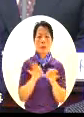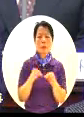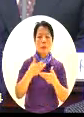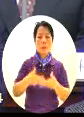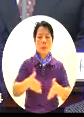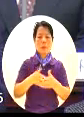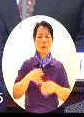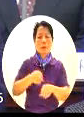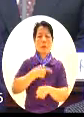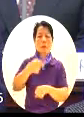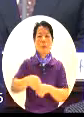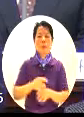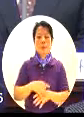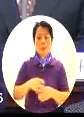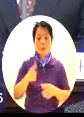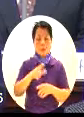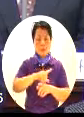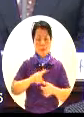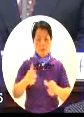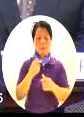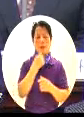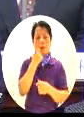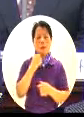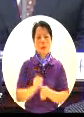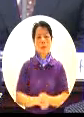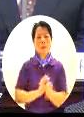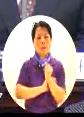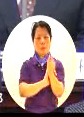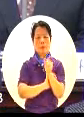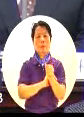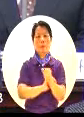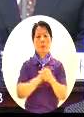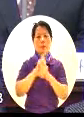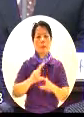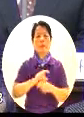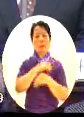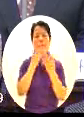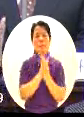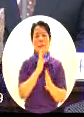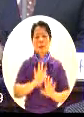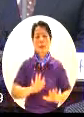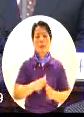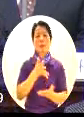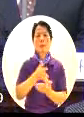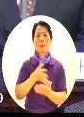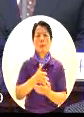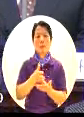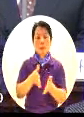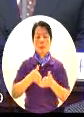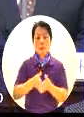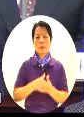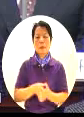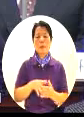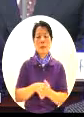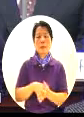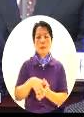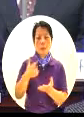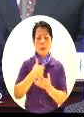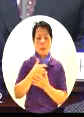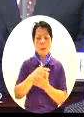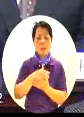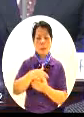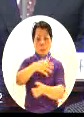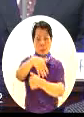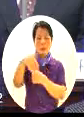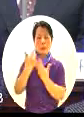重要性，他们也大力帮忙。我用这样讲，就是说今天如果要争取更多的年轻人回到